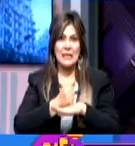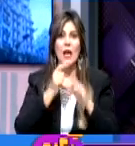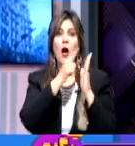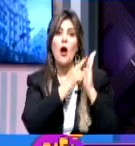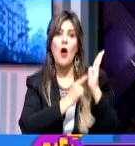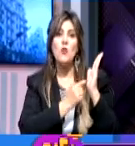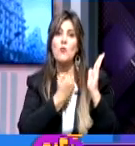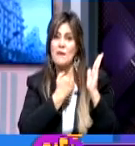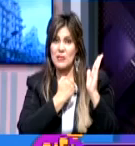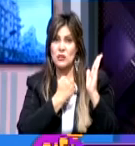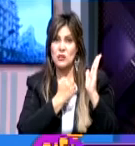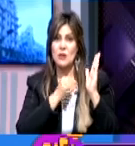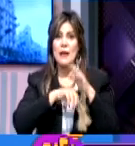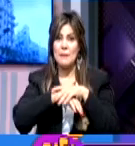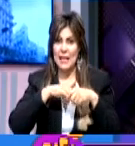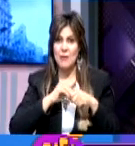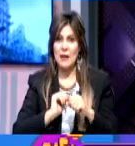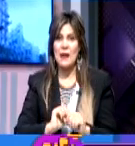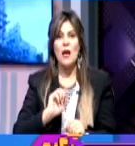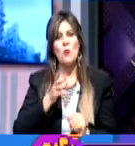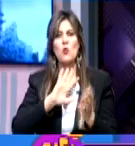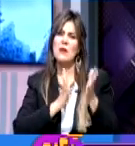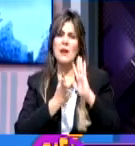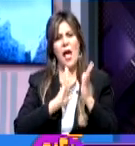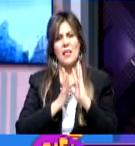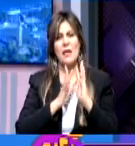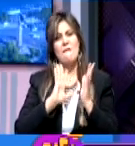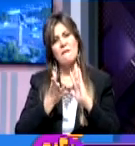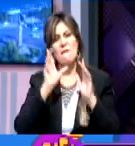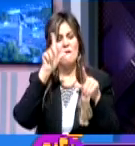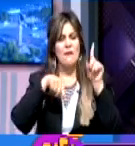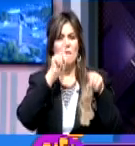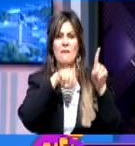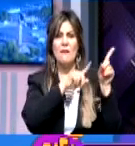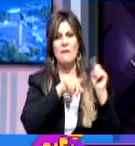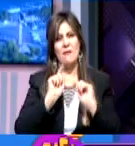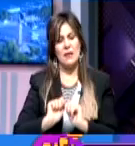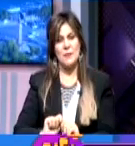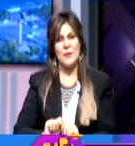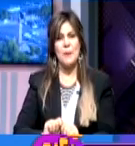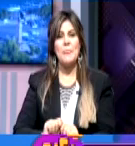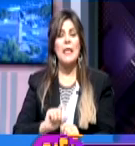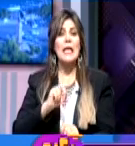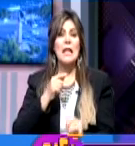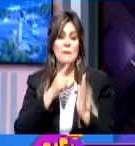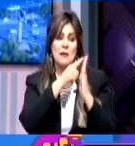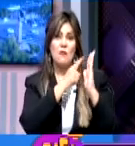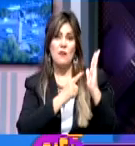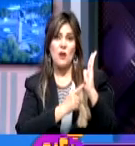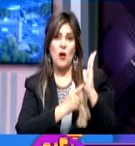العامة والخدمات، يعني في المادة 80-81 من الدستور، في نصوص القانون رقم 10